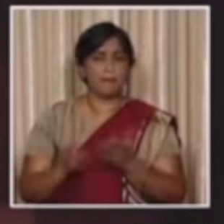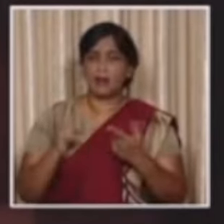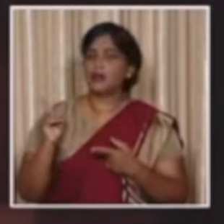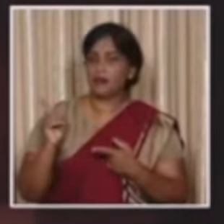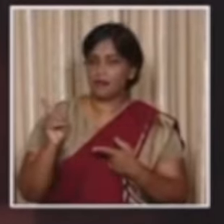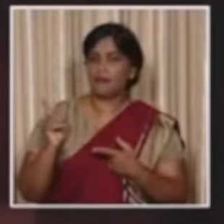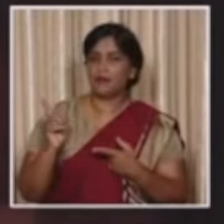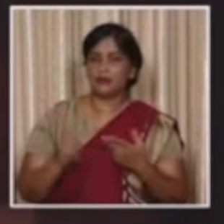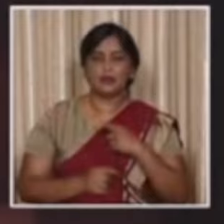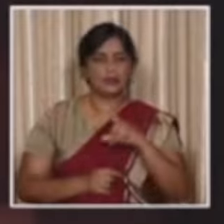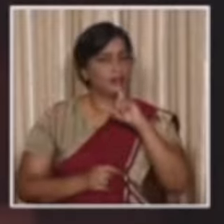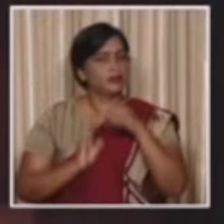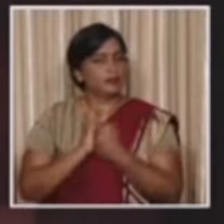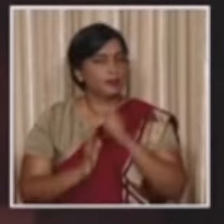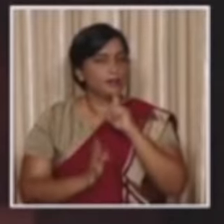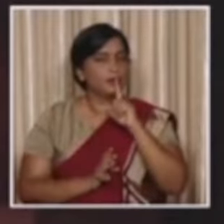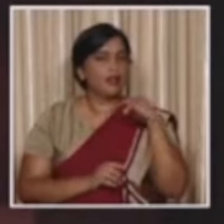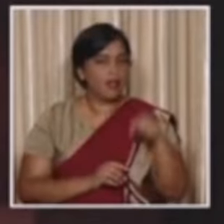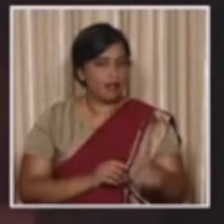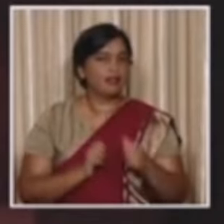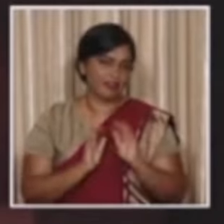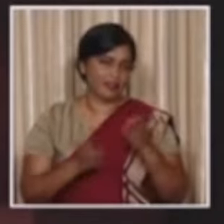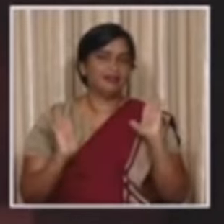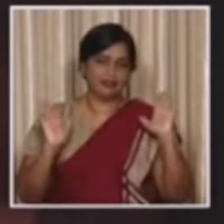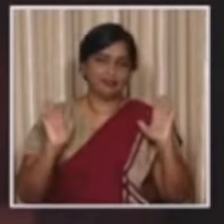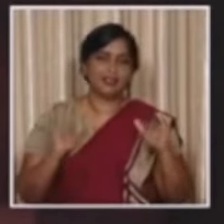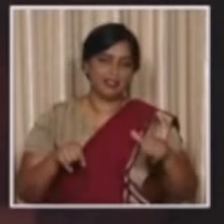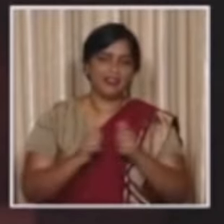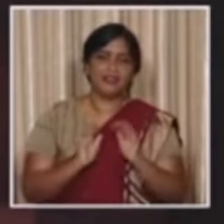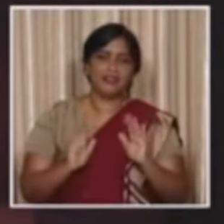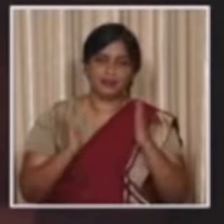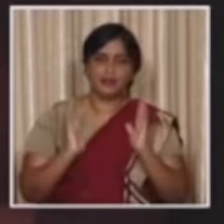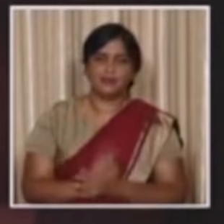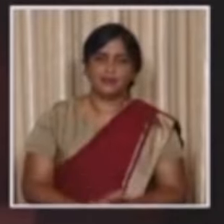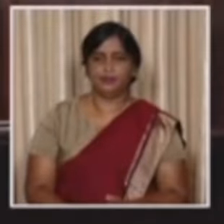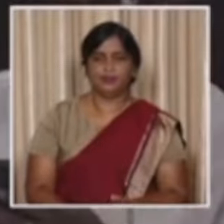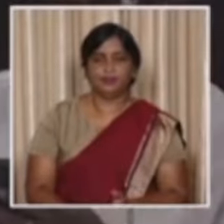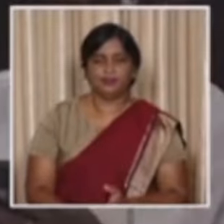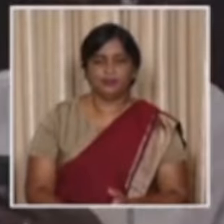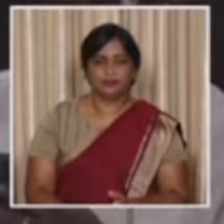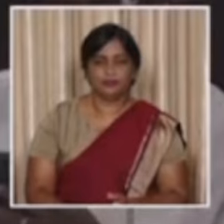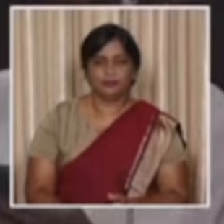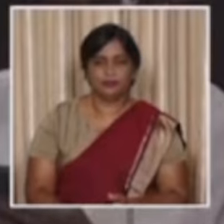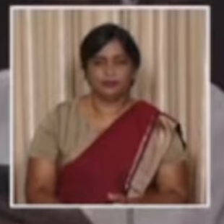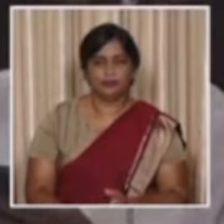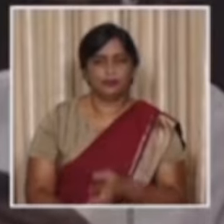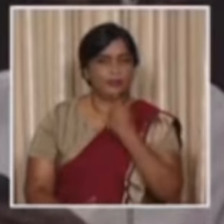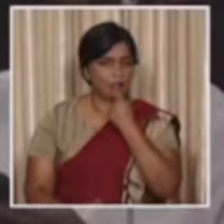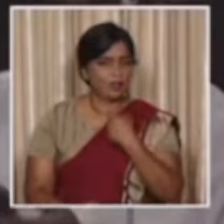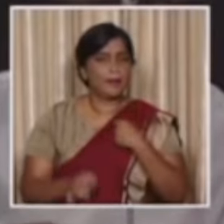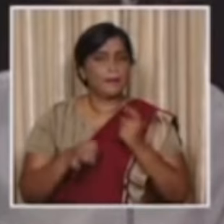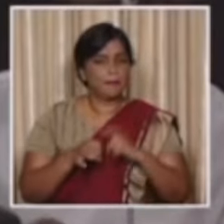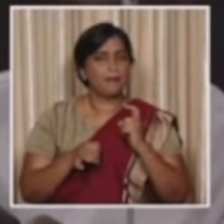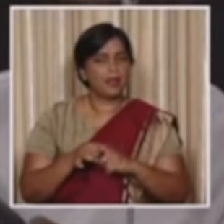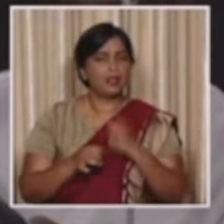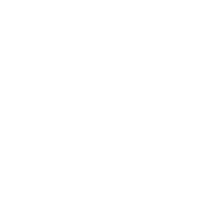තියෙන්නේ. මම ඔබතුමාගෙන් ගෞරවයෙන් ඉල්ලීමක් කරනවා අදම වැඩේ කරන්නකෝ එච්චරයි. අදම වැඩේ ක්‍රියාත්මක කරන්නකෝ. හරි. ඔව් මෙතුමා මගෙන් අහපු ප්‍රශ්න දෙක මම